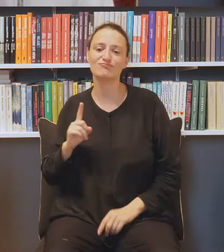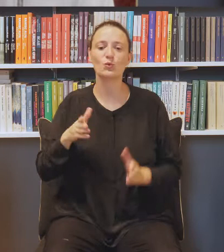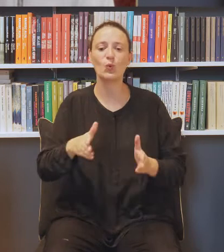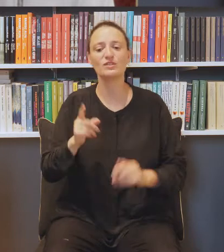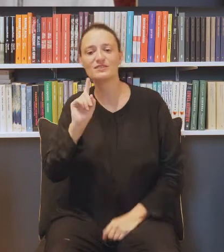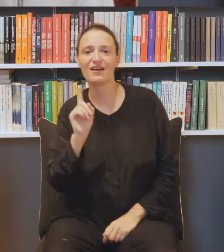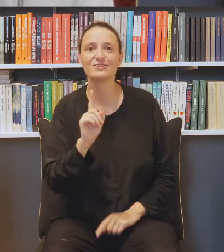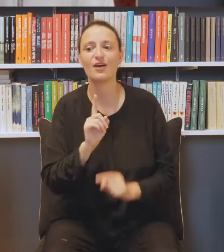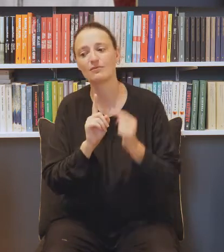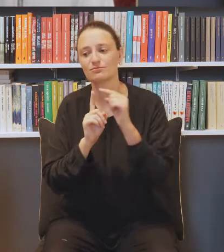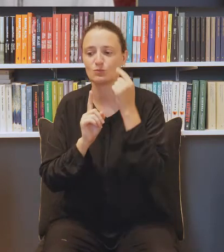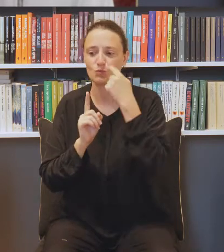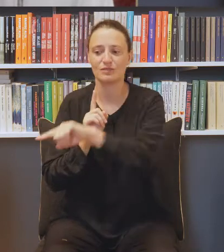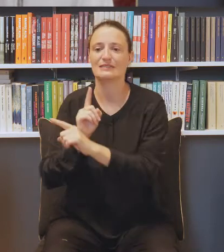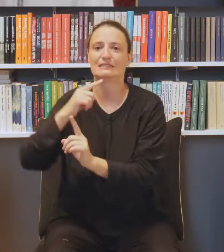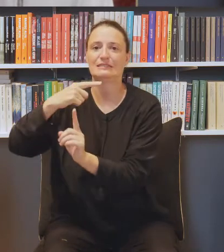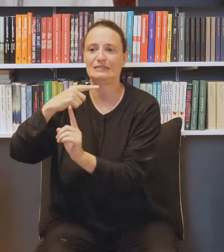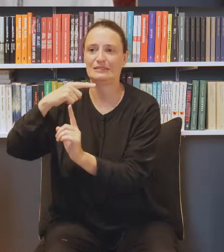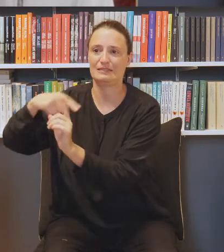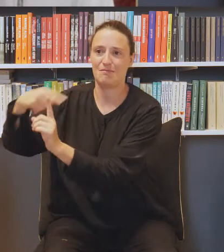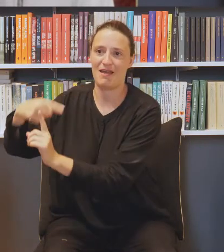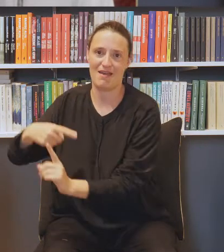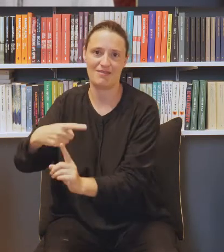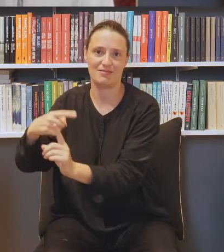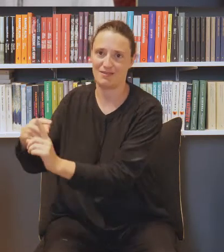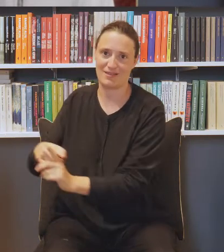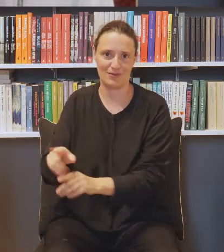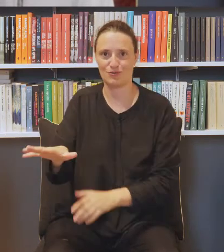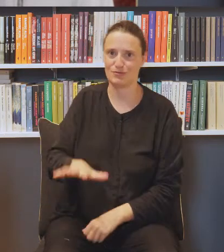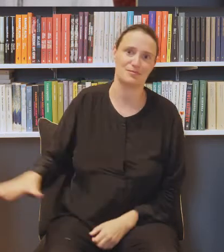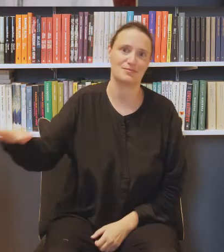już się drukowała i ja po prostu w swojej frustracji